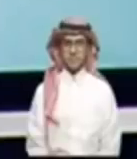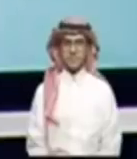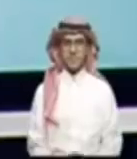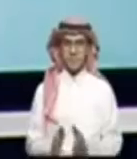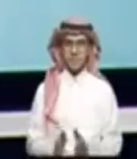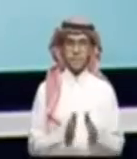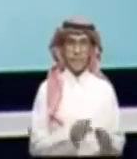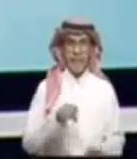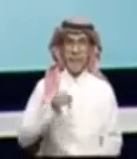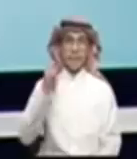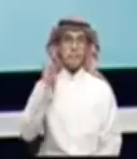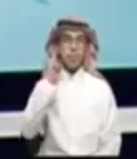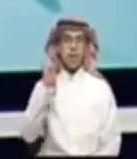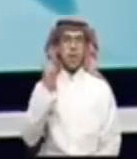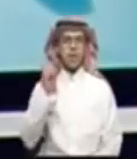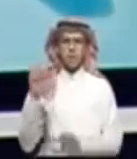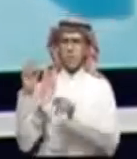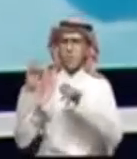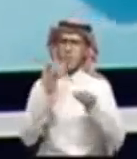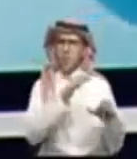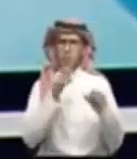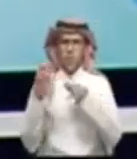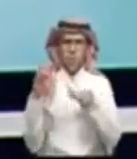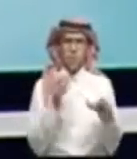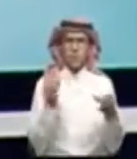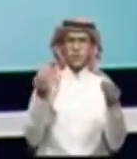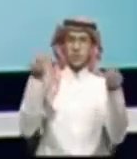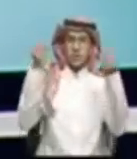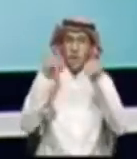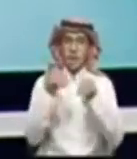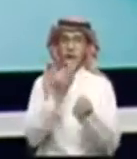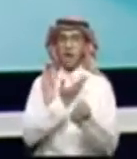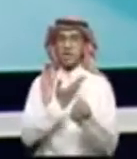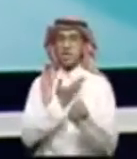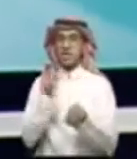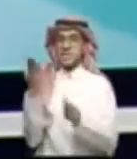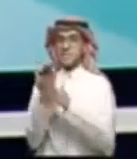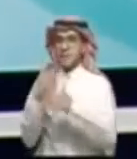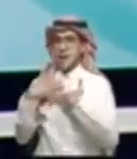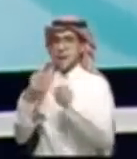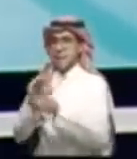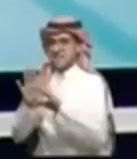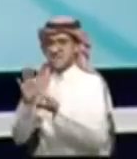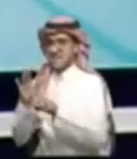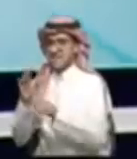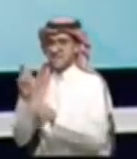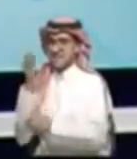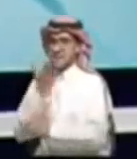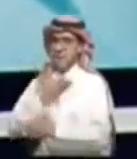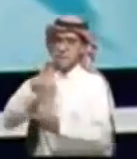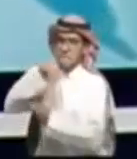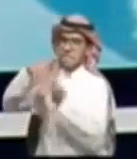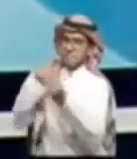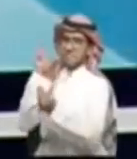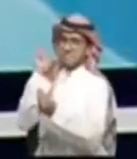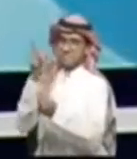تشهد المدينة المنورة حركة وصول مكثفة لضيوف الحرمين حجاج بيت الله الحرام، وذلك بعد أن أدوا